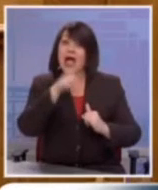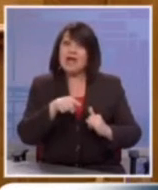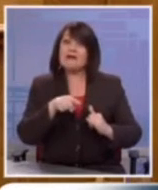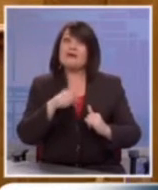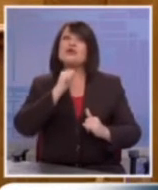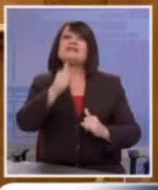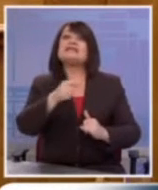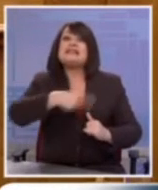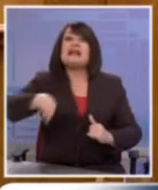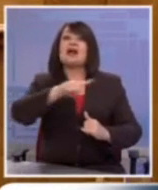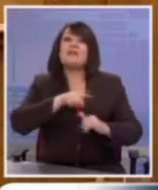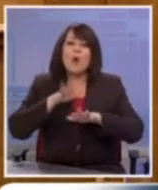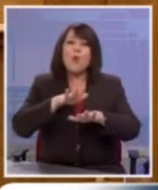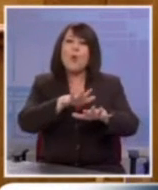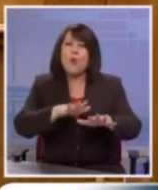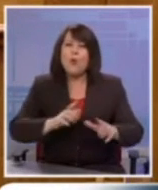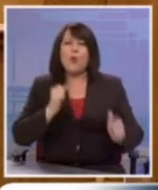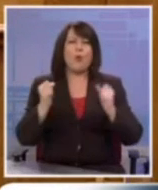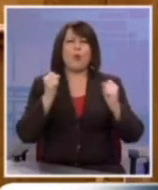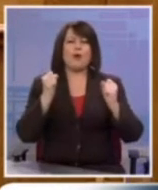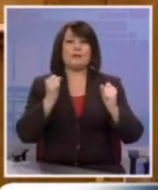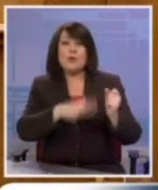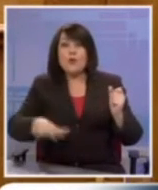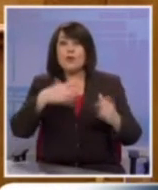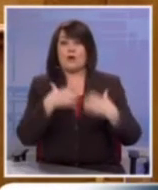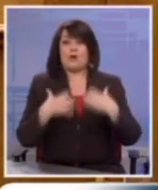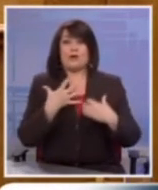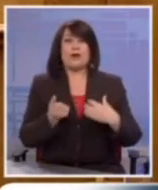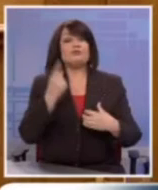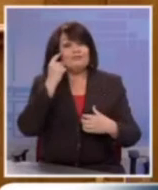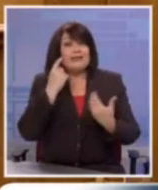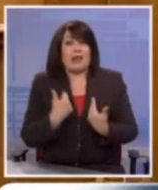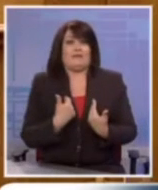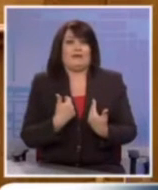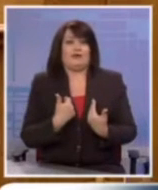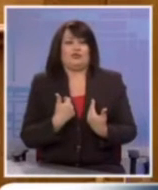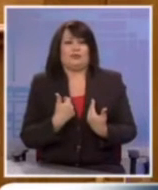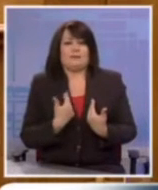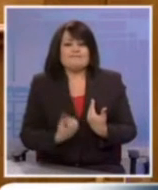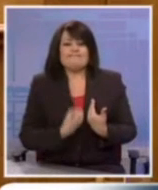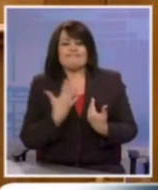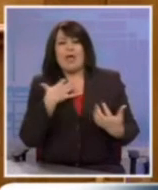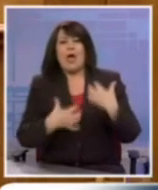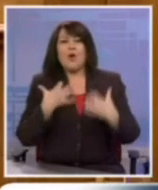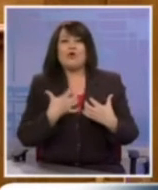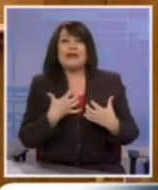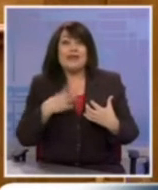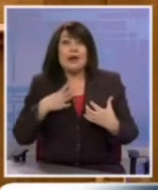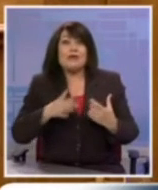στο Σύνταγμα. Παντού υπάρχει μια αγωνία, την καταλαβαίνουμε, μια αγωνία να υπάρξει μια